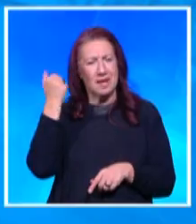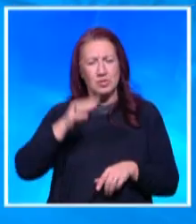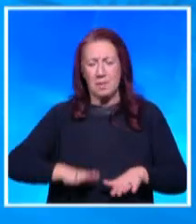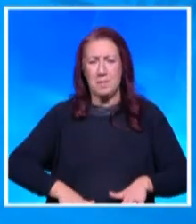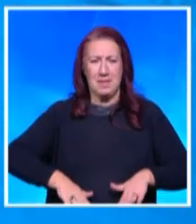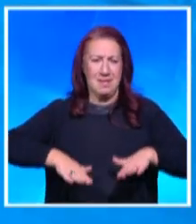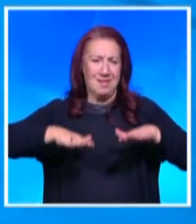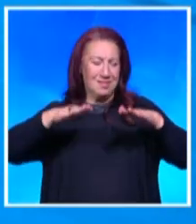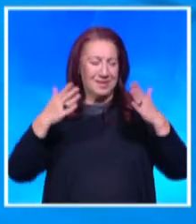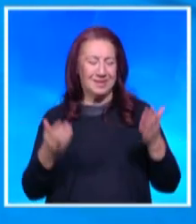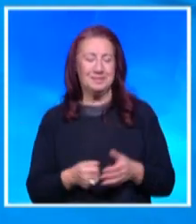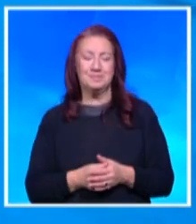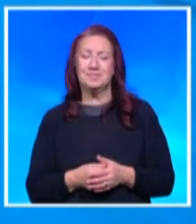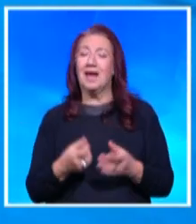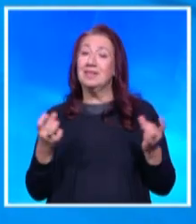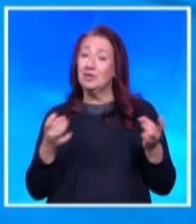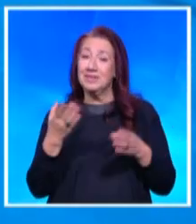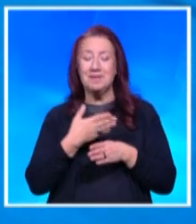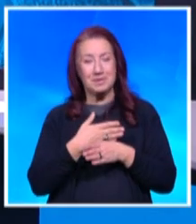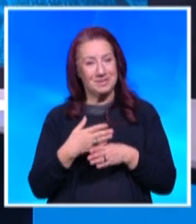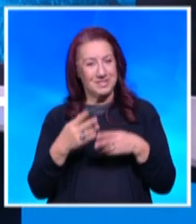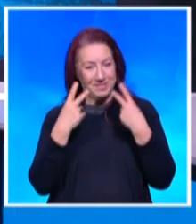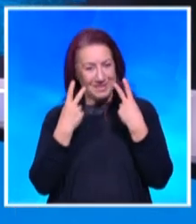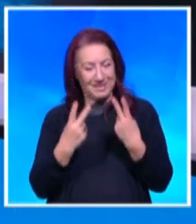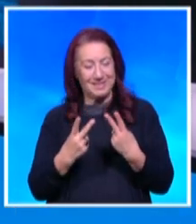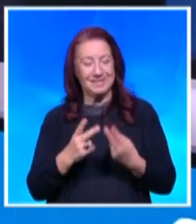Останете с новините на BTV. Хубава вечер!